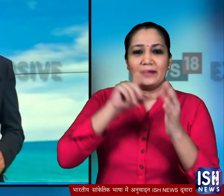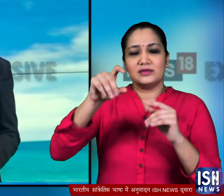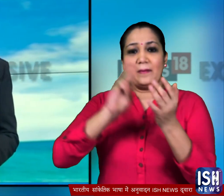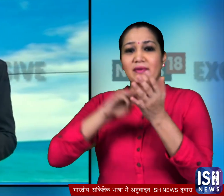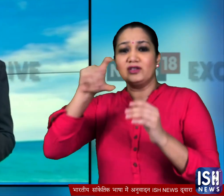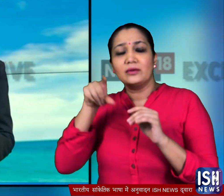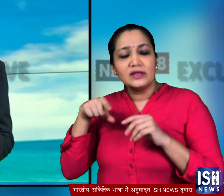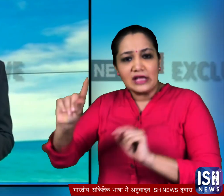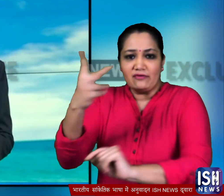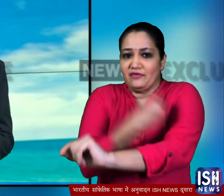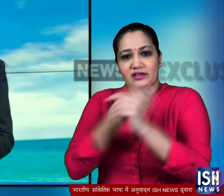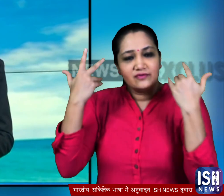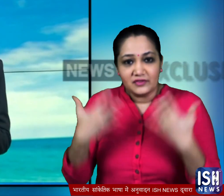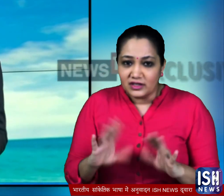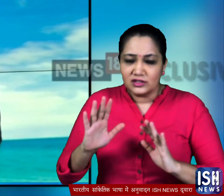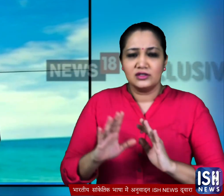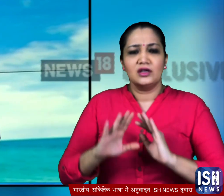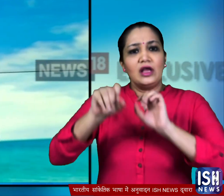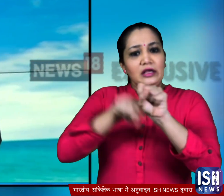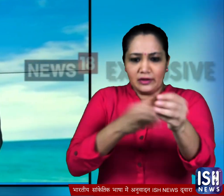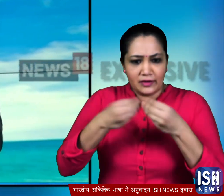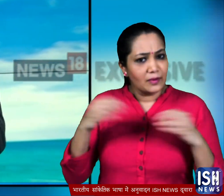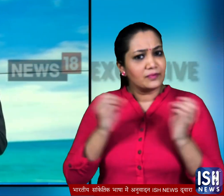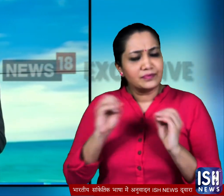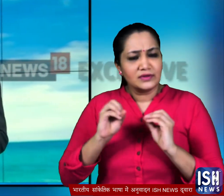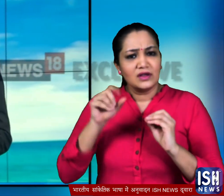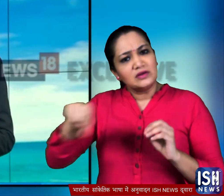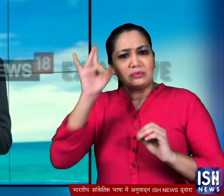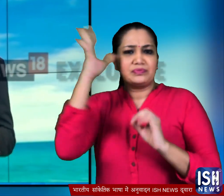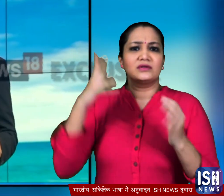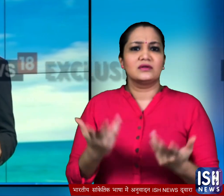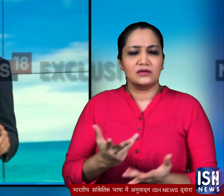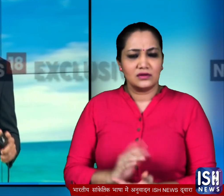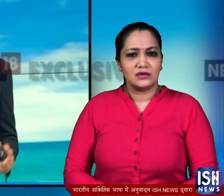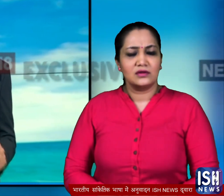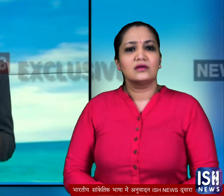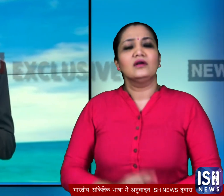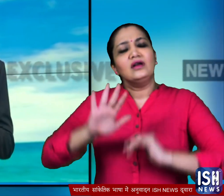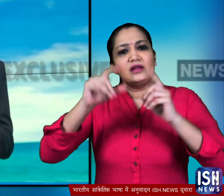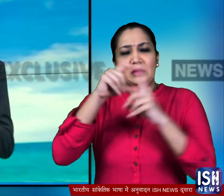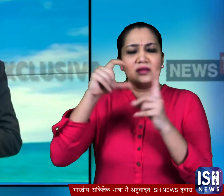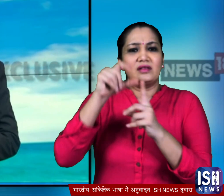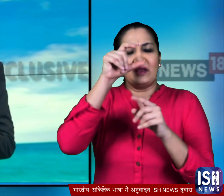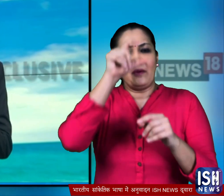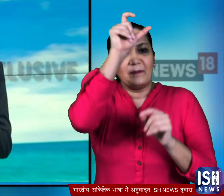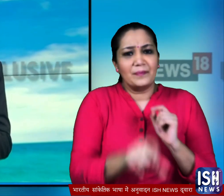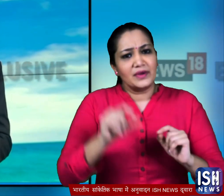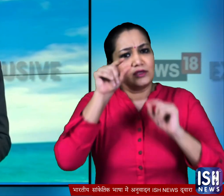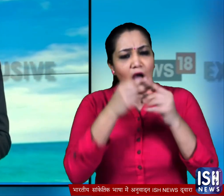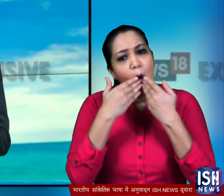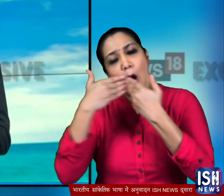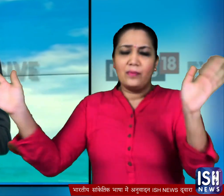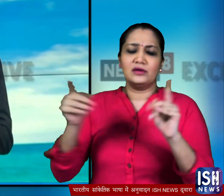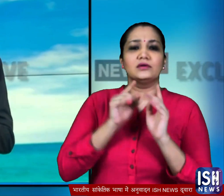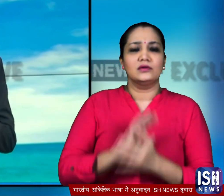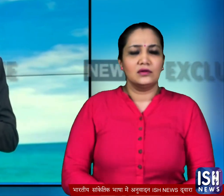मिमी चक्रवर्ती को वैक्सीन लगवाने के बाद सर्टिफिकेट नहीं मिला और उनका माथा ठनका, जिसकी वजह से देवांजन देव नाम के इस जालसाज का पर्दाफाश हुआ।